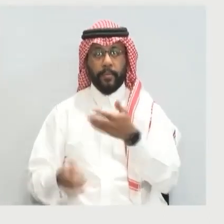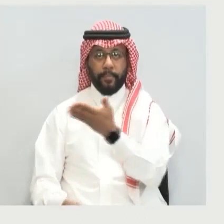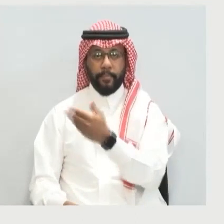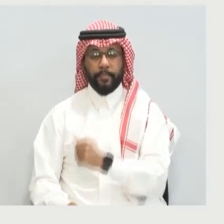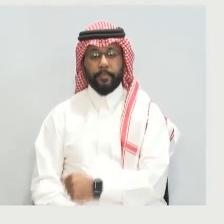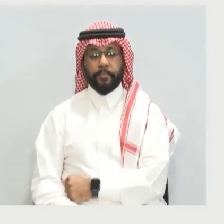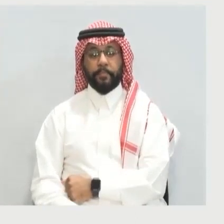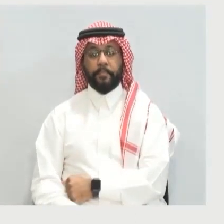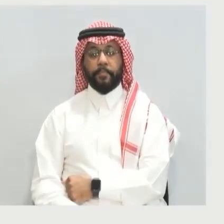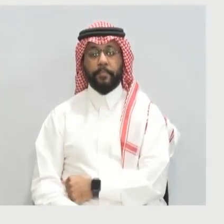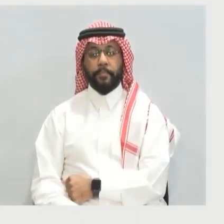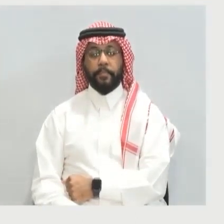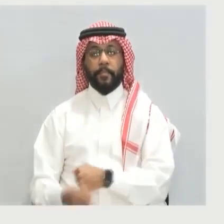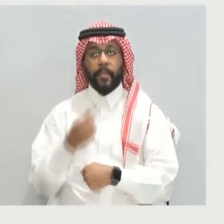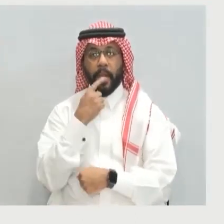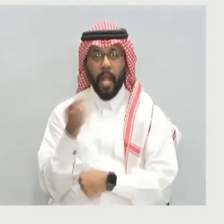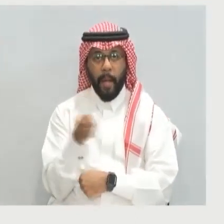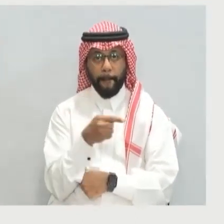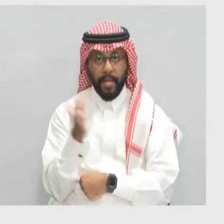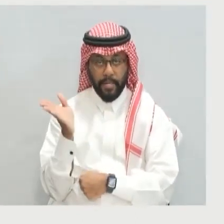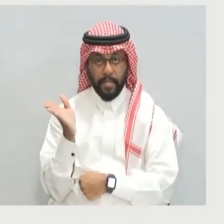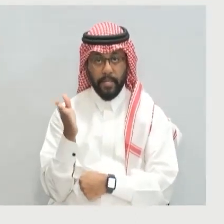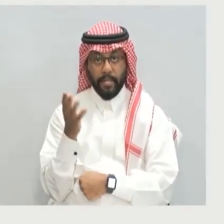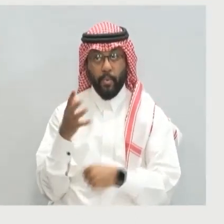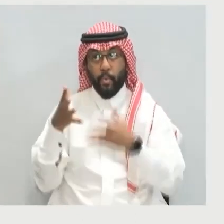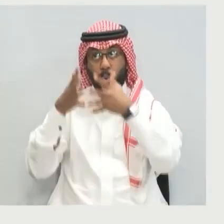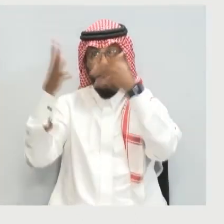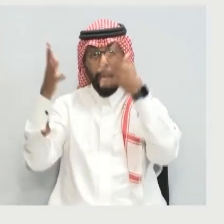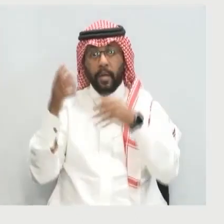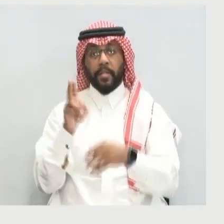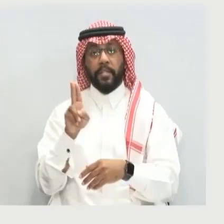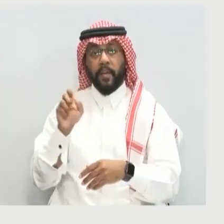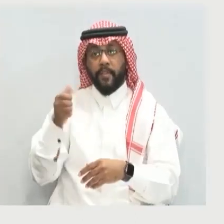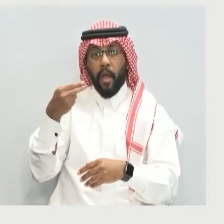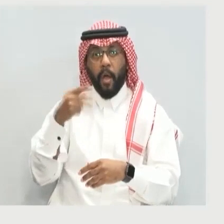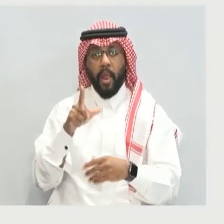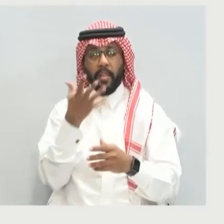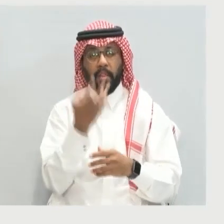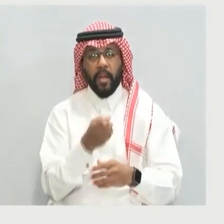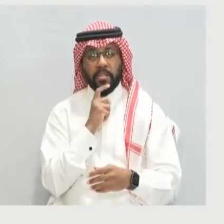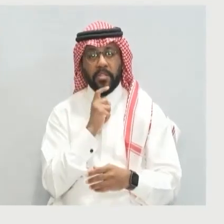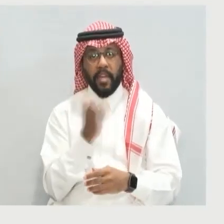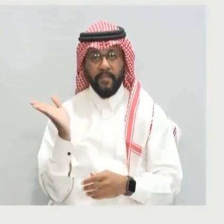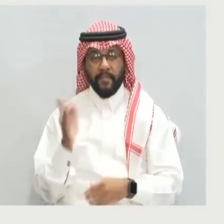لذلك نرى ان طاقه النواتج في هذه الحاله اكبر من طاقه المتفاعلات